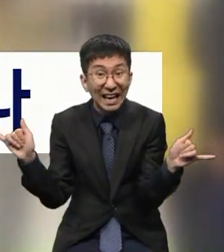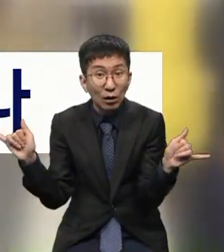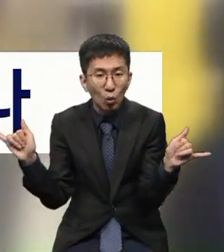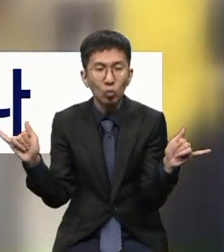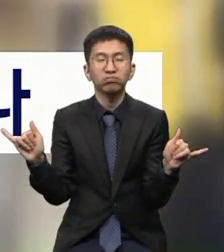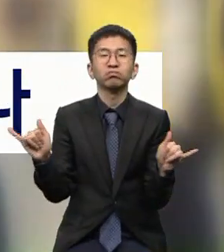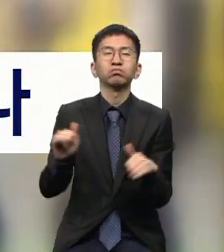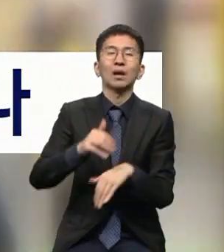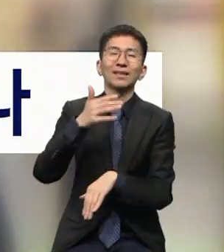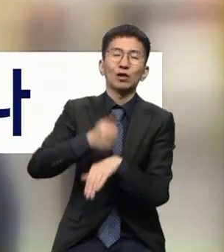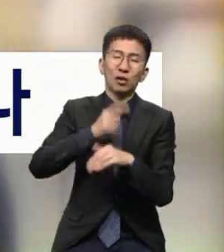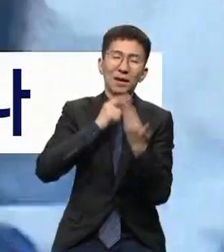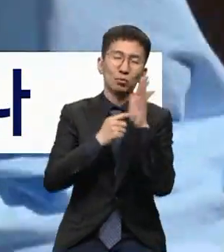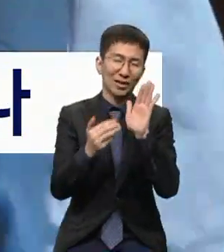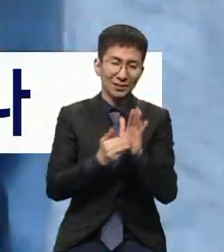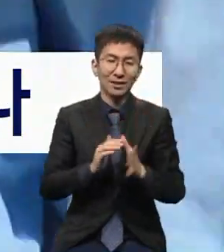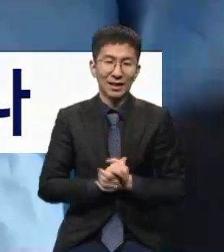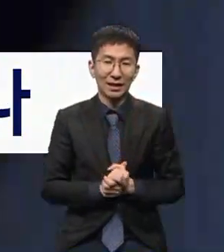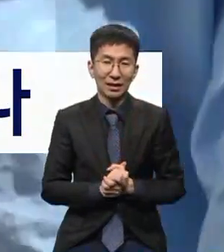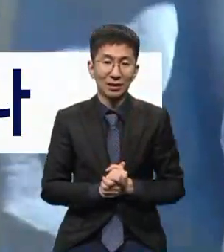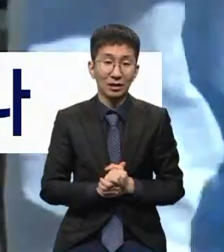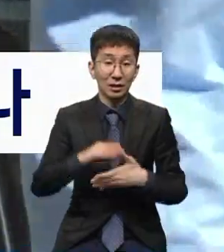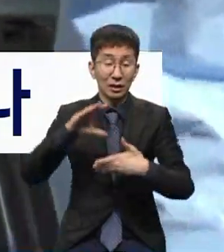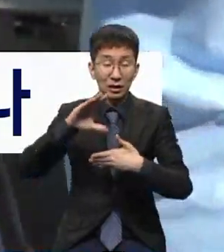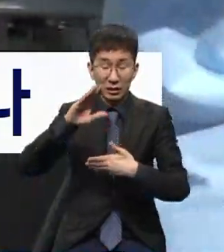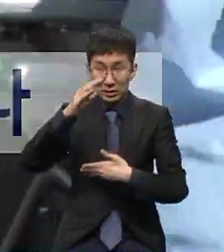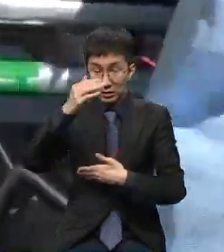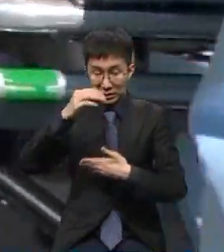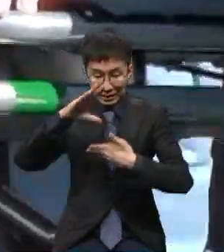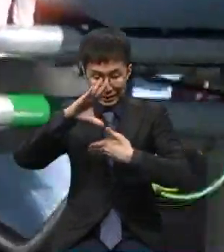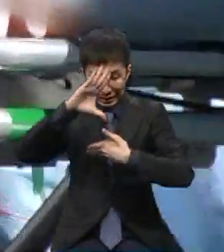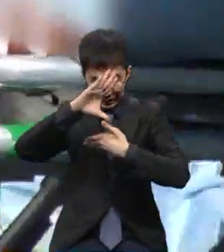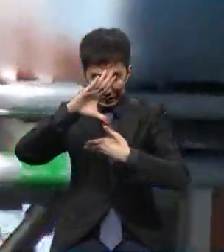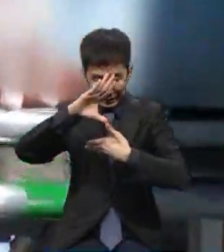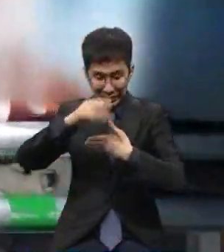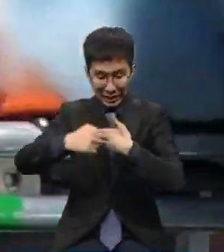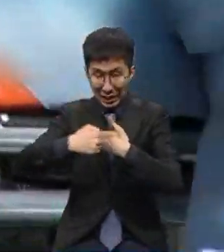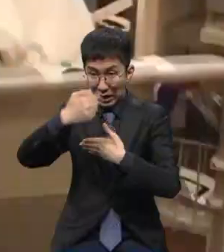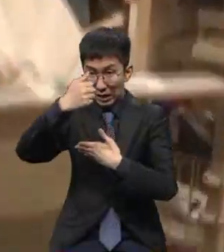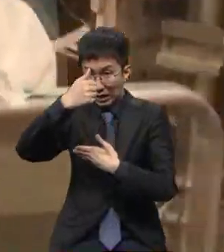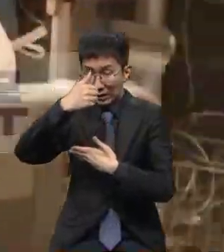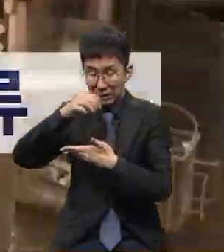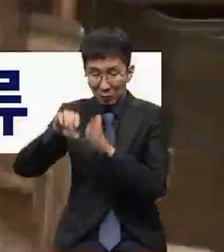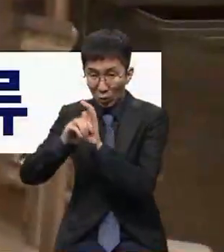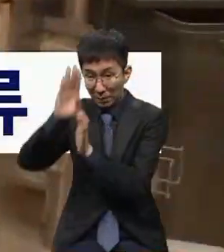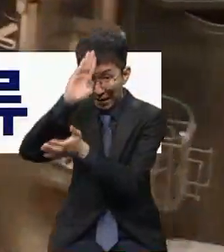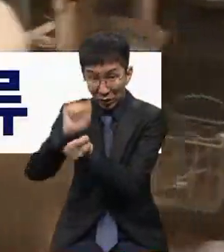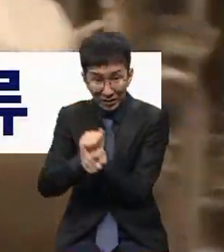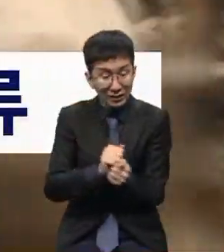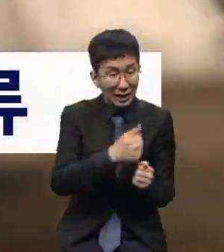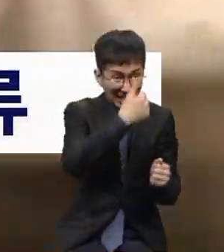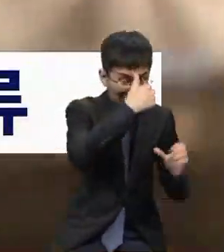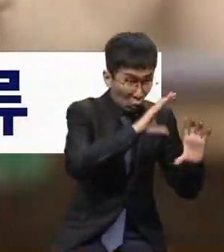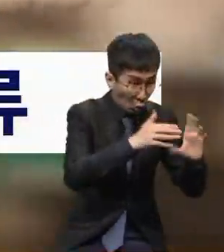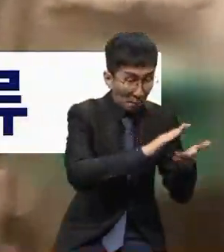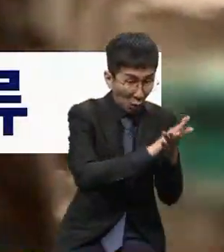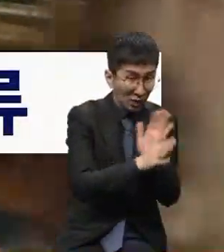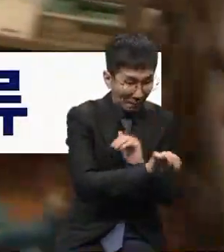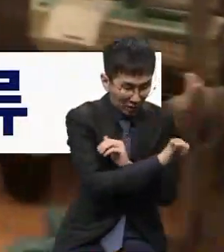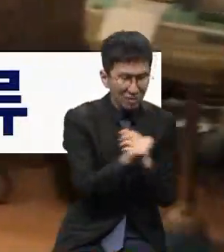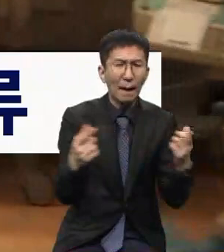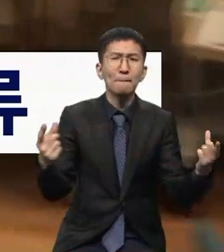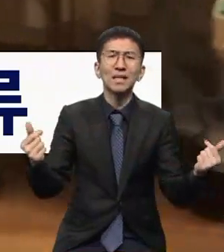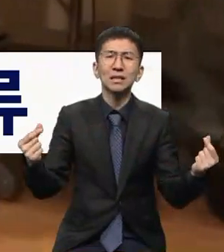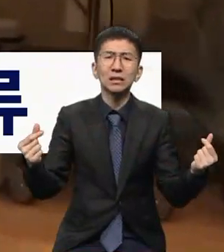추가로 드러났습니다. 람다 변이는 전파력이 델타 변이에 필적하고 백신 효과를 약화시킬 가능성이